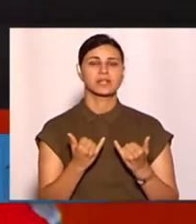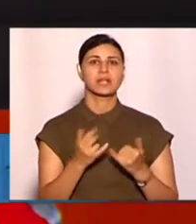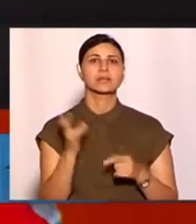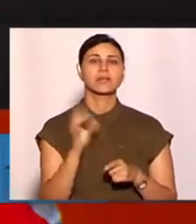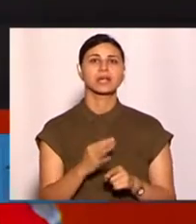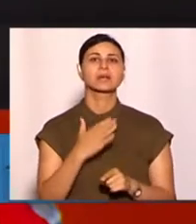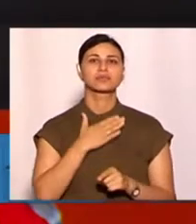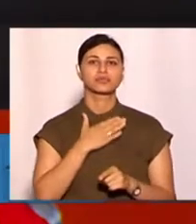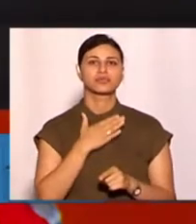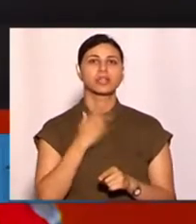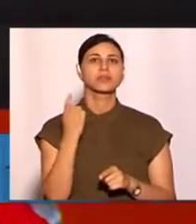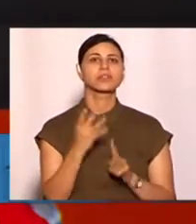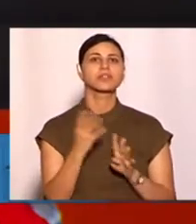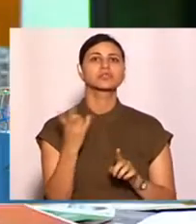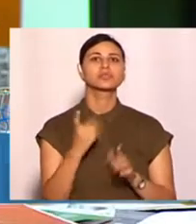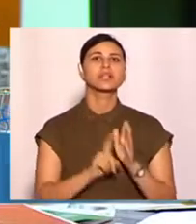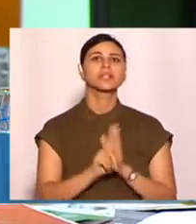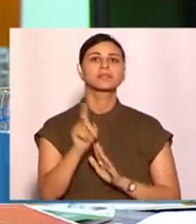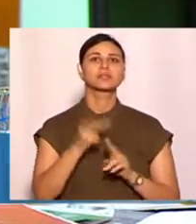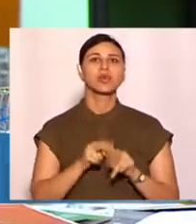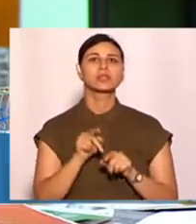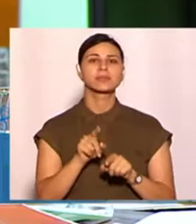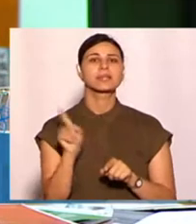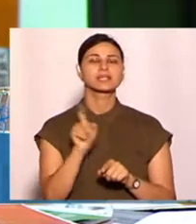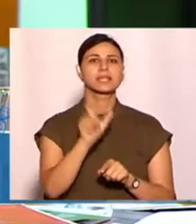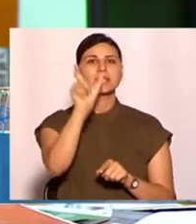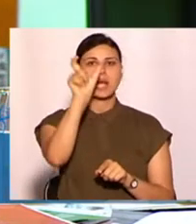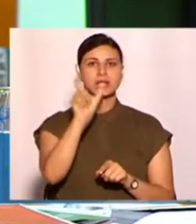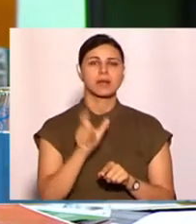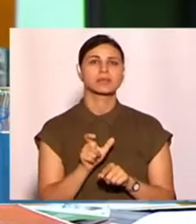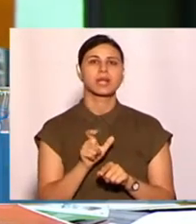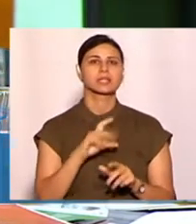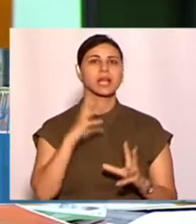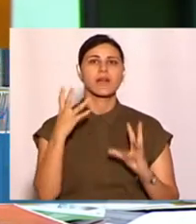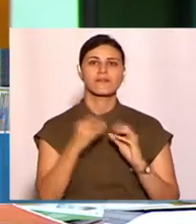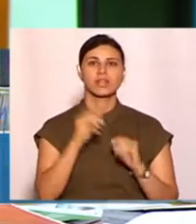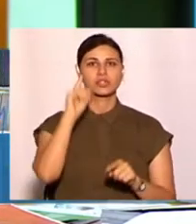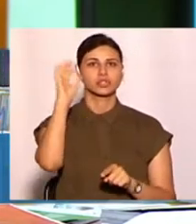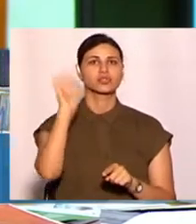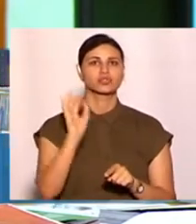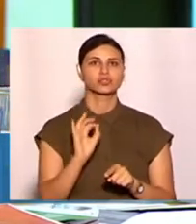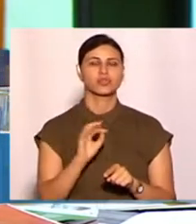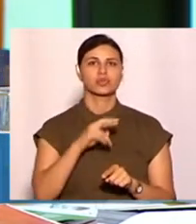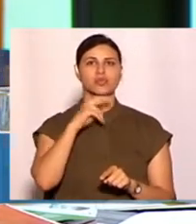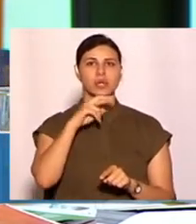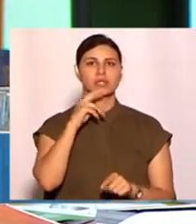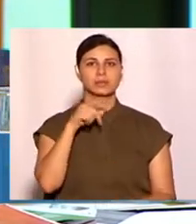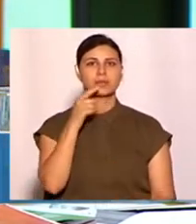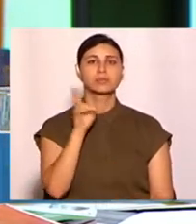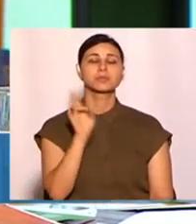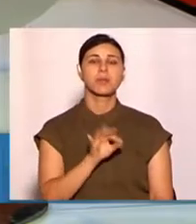თუმცა ჩვენ პირველ რიგში უნდა დავიწყოთ იმით, რასაც ადამიანი ყველაზე ხშირად აქცევს ხოლმე ყურადღებას.